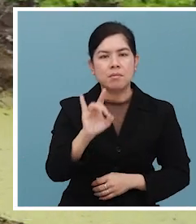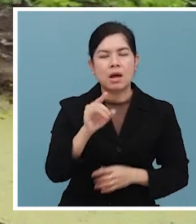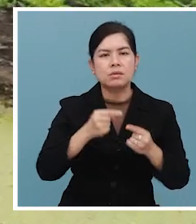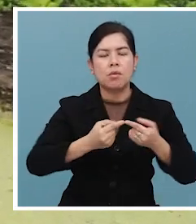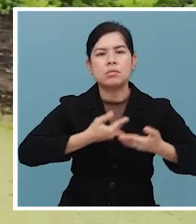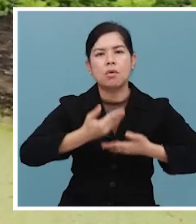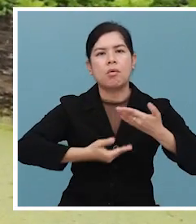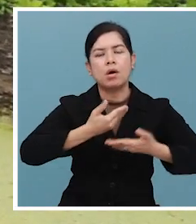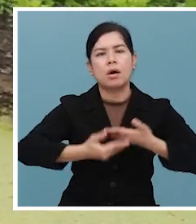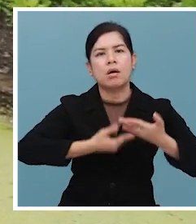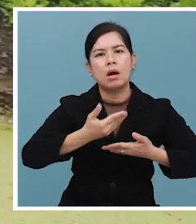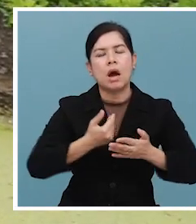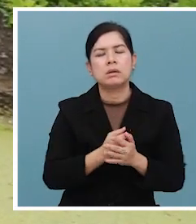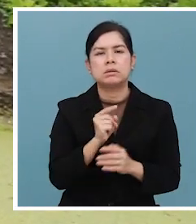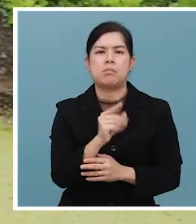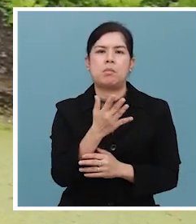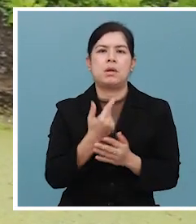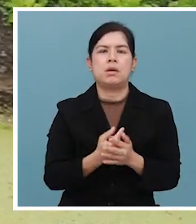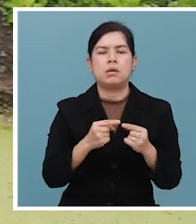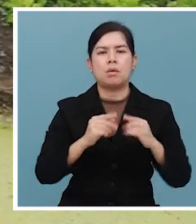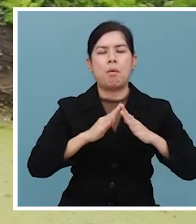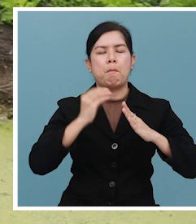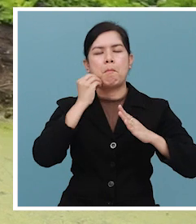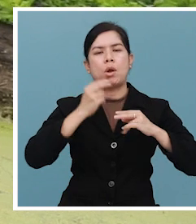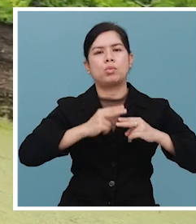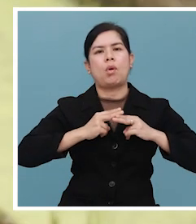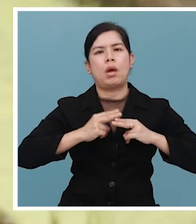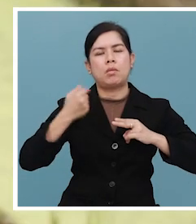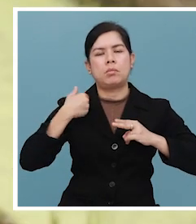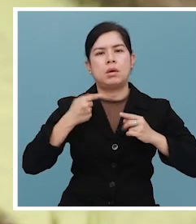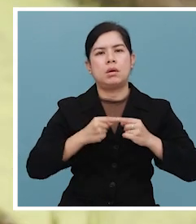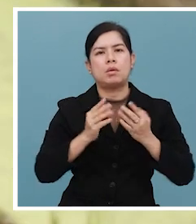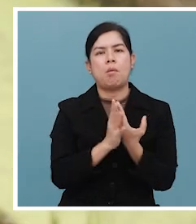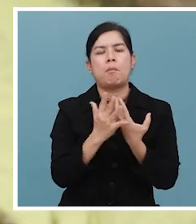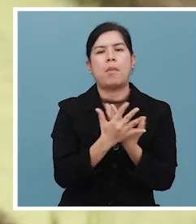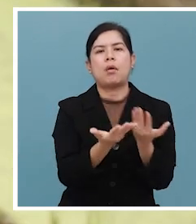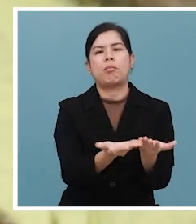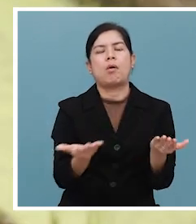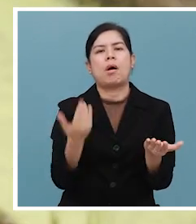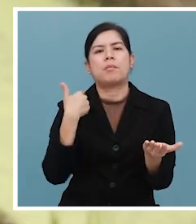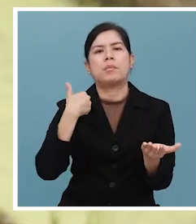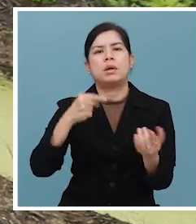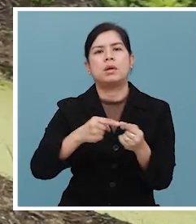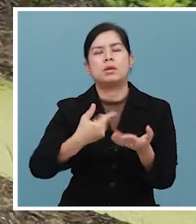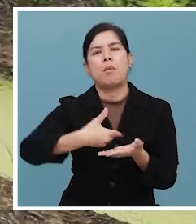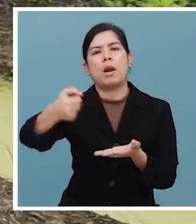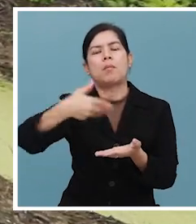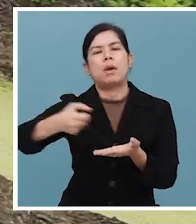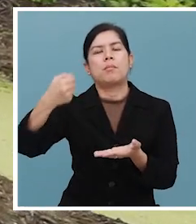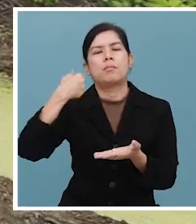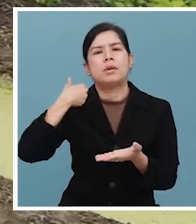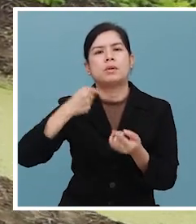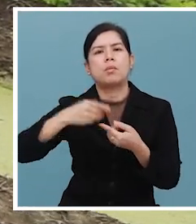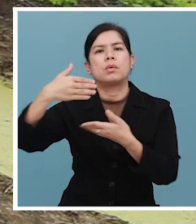ลาด ใช่ หมายความว่าปลูกอะไรออกไปขาย ตั้งไว้หน้าบ้านค่ะ ตั้งไว้หน้าบ้าน เจ๊กมารับก็เอาไปเลยแล้วก็มาตีราคาที่หลัง แล้วตอนที่เขาม